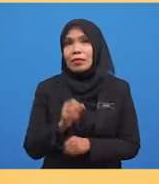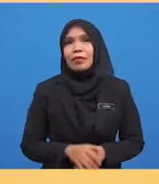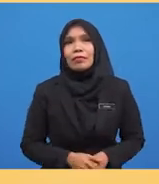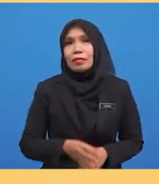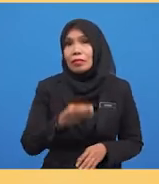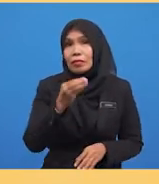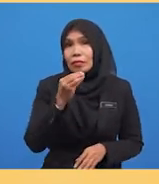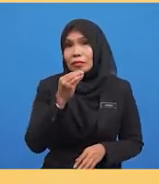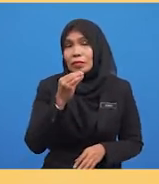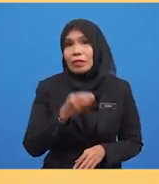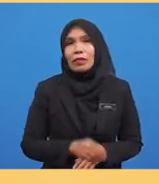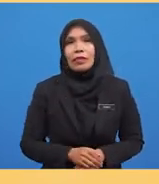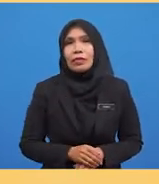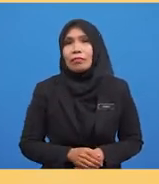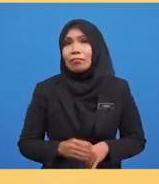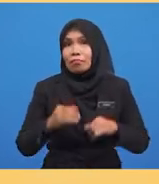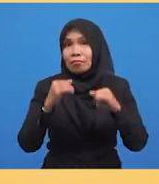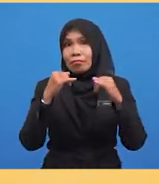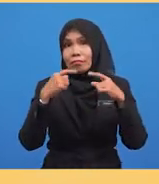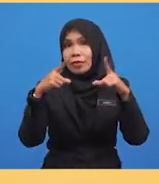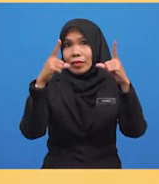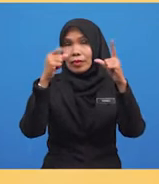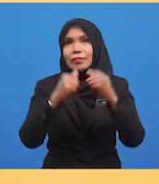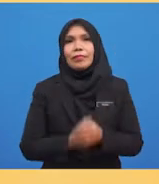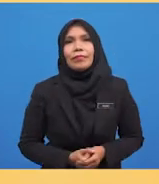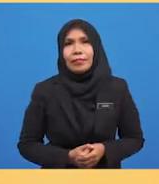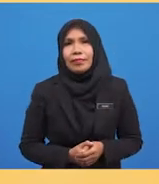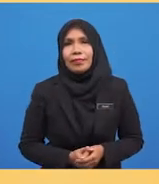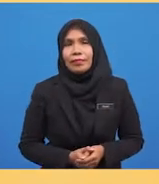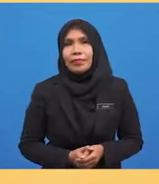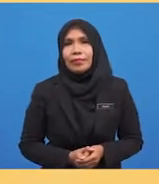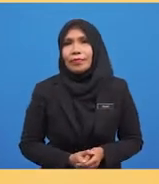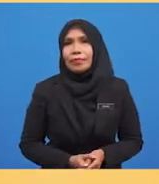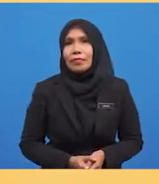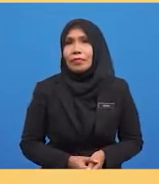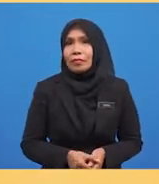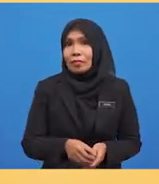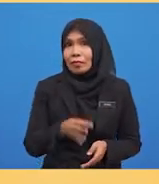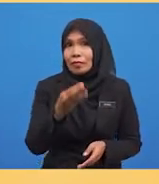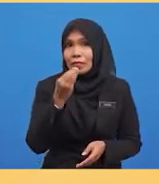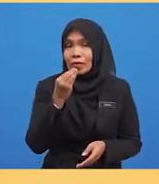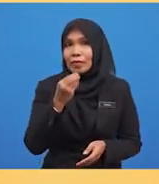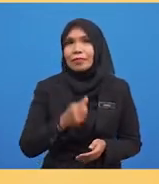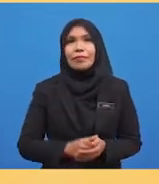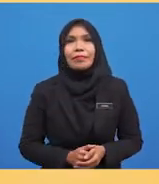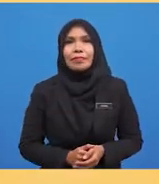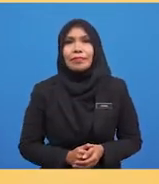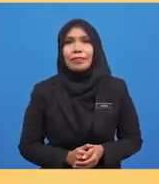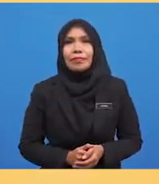Santap raja di majlis kebesaran. Santap merai, hormat,